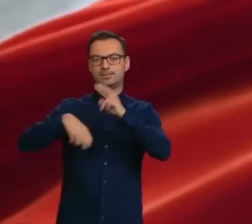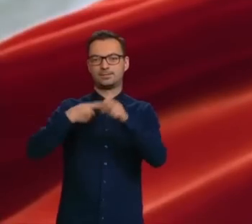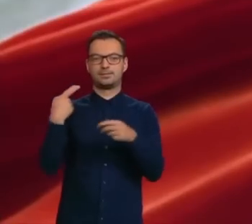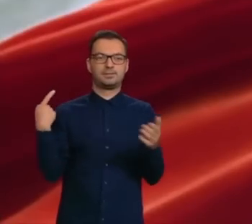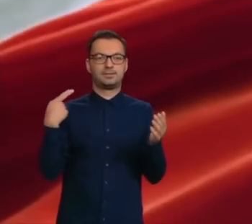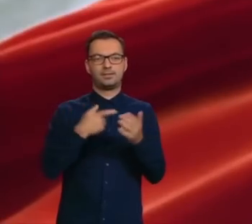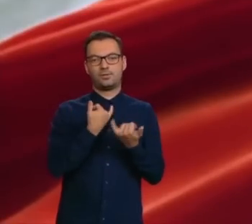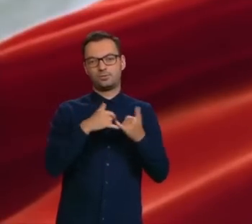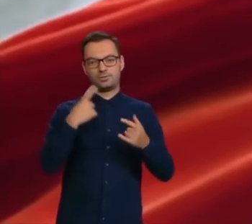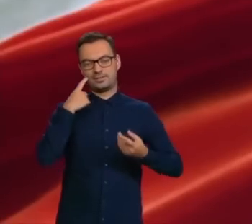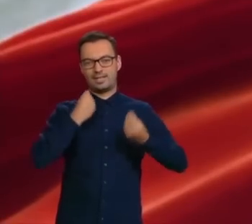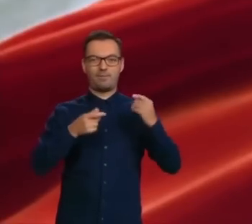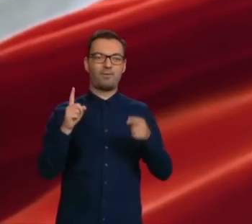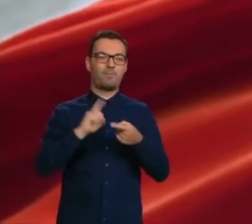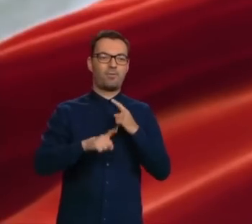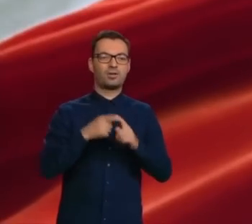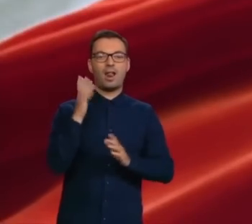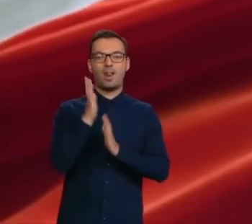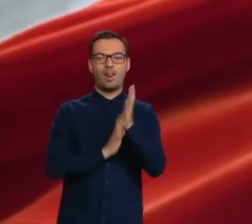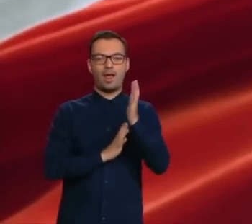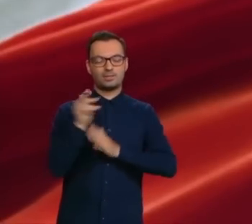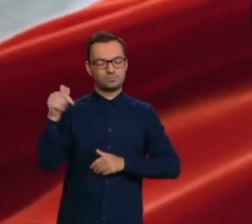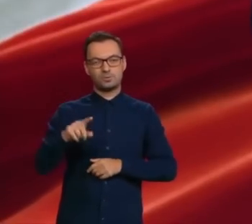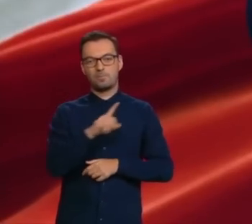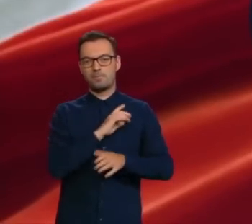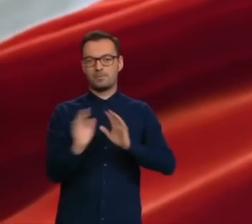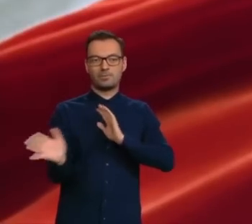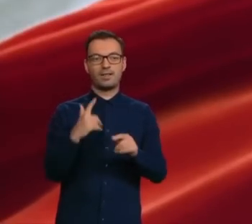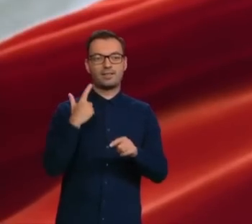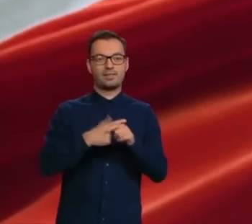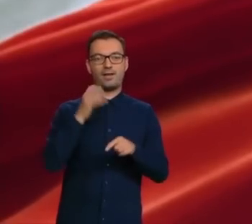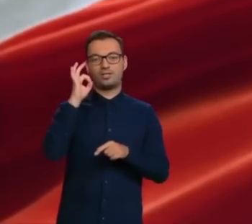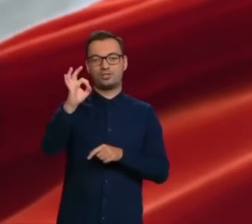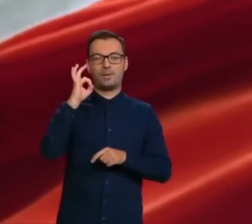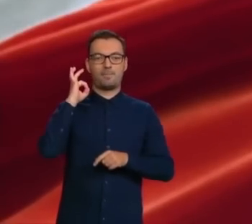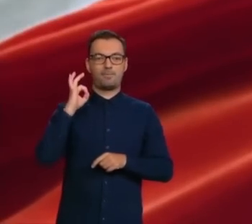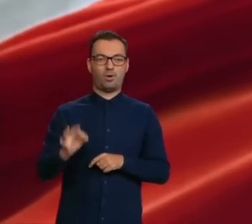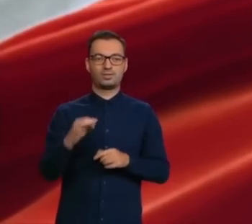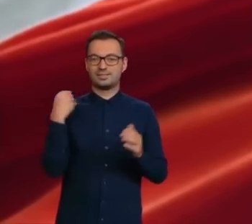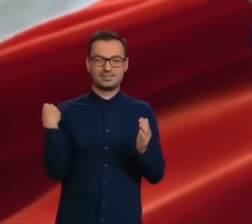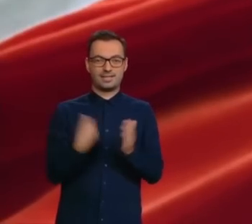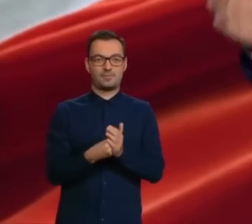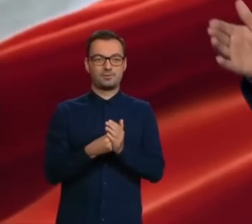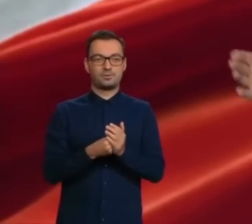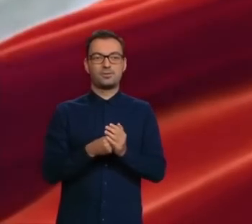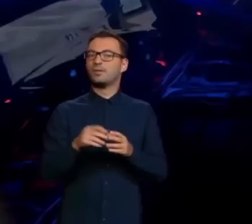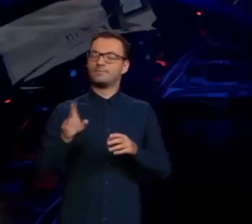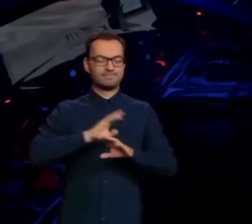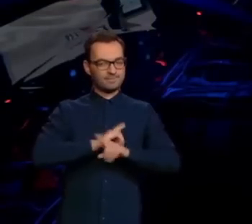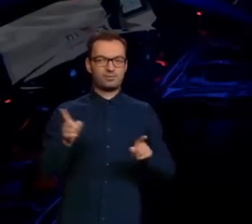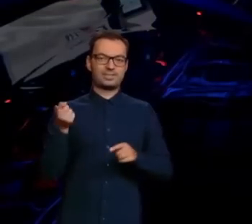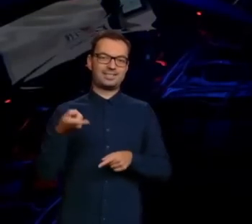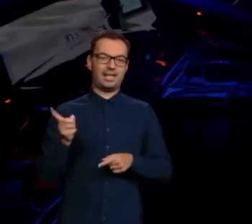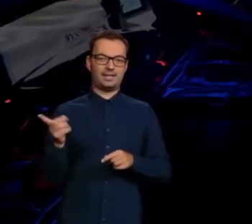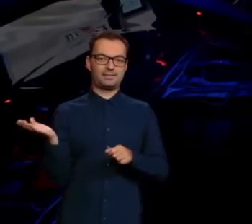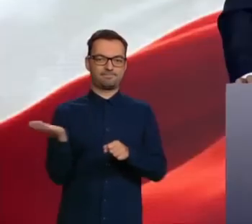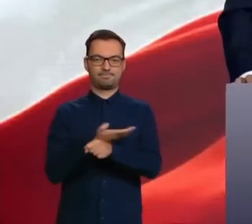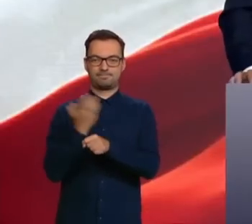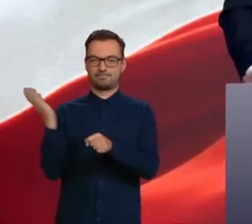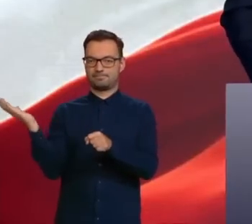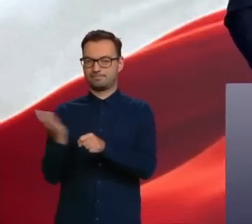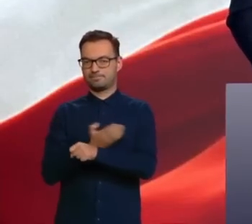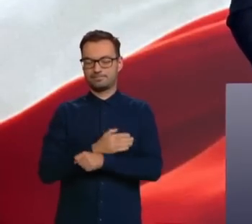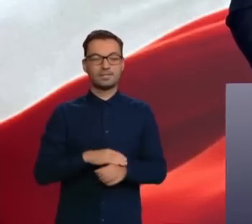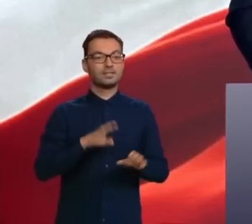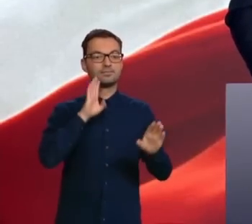różnego rodzaju hece polityczne. Lasy nie, trzeba chronić. Wiem, co 20% mówi. Najcenniejszych drzewostanów wyłączyć z wyrębu. I